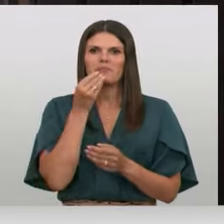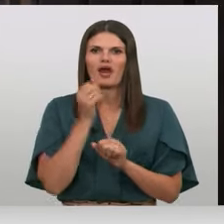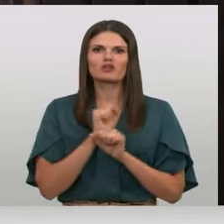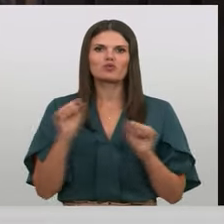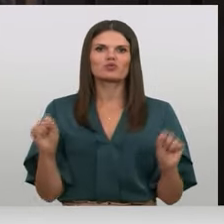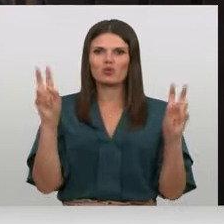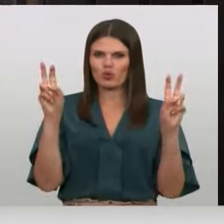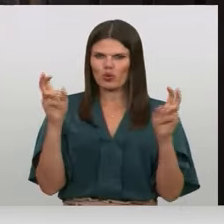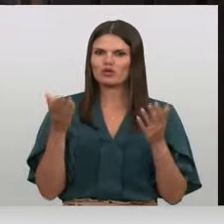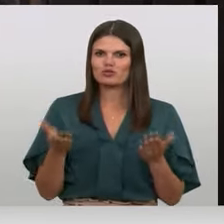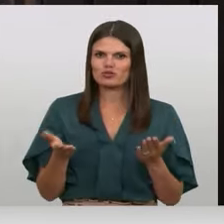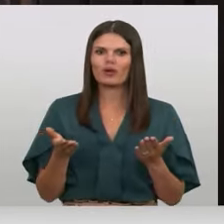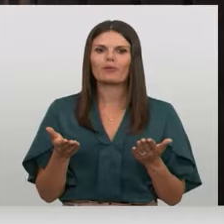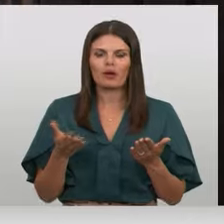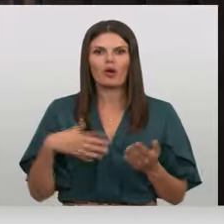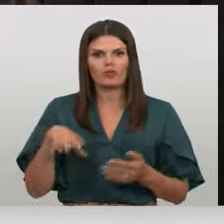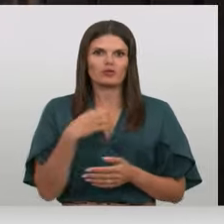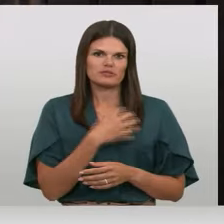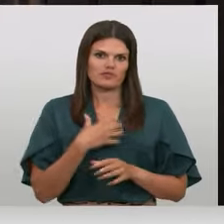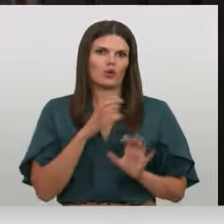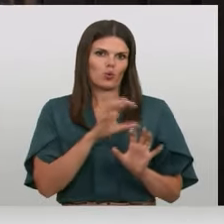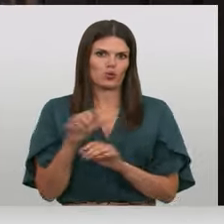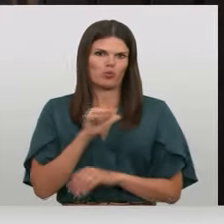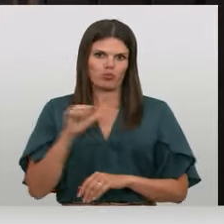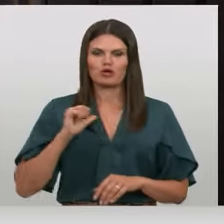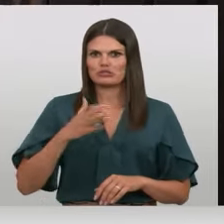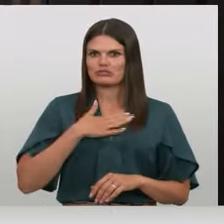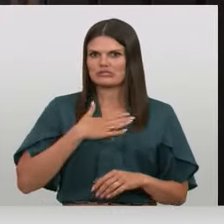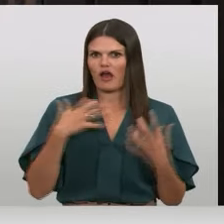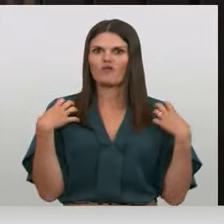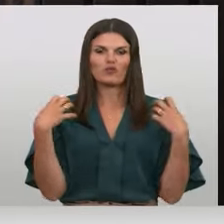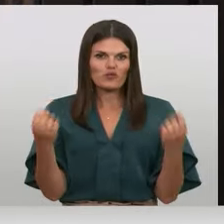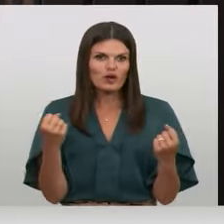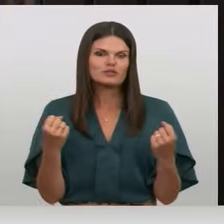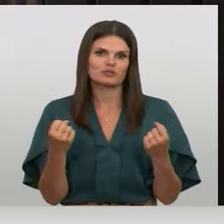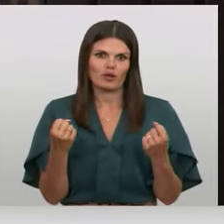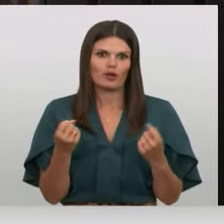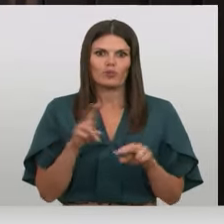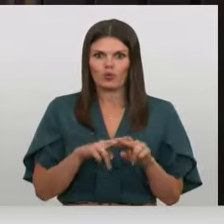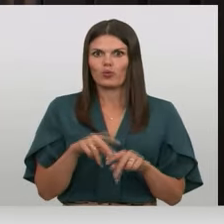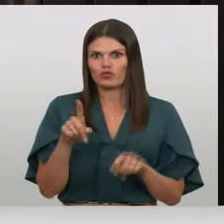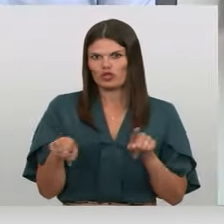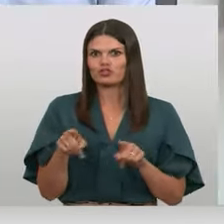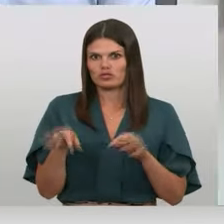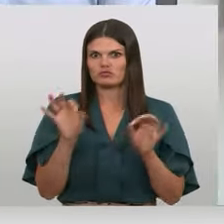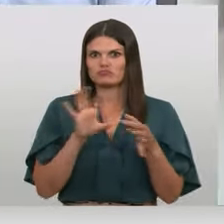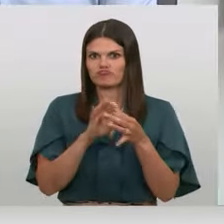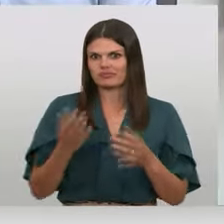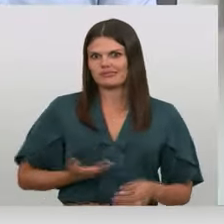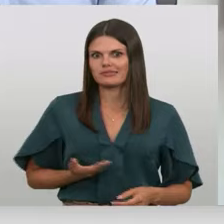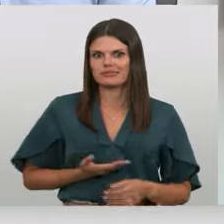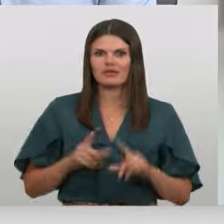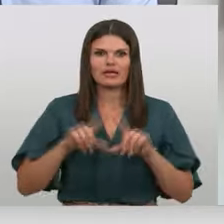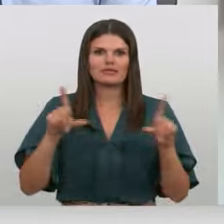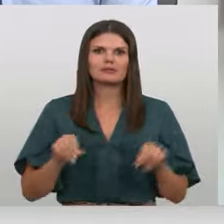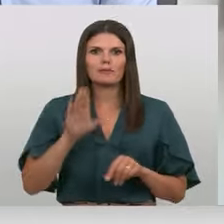tiešām, lai mēs rūpētos paši par savu veselību un pat dažreiz dzīvību. Institūta